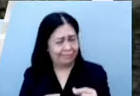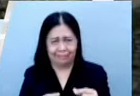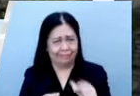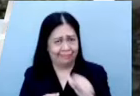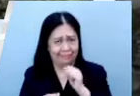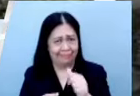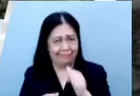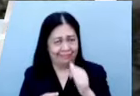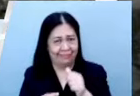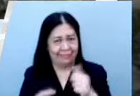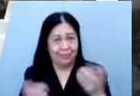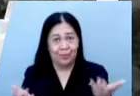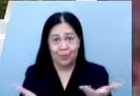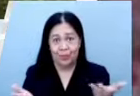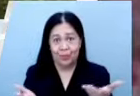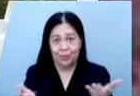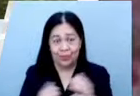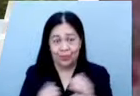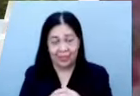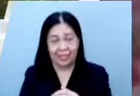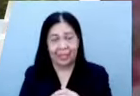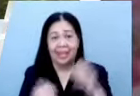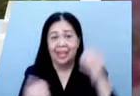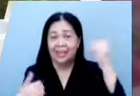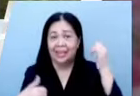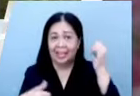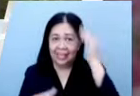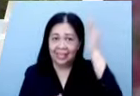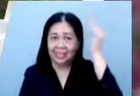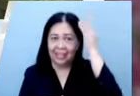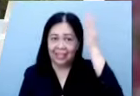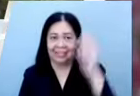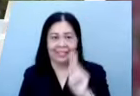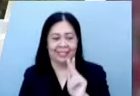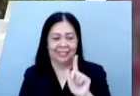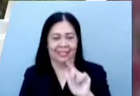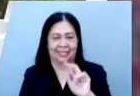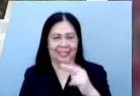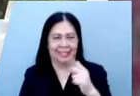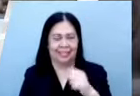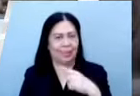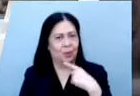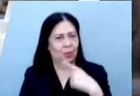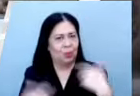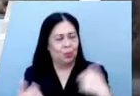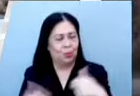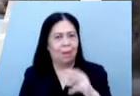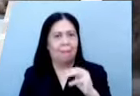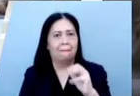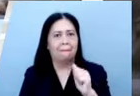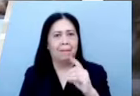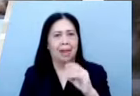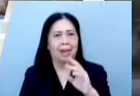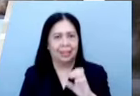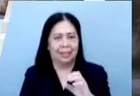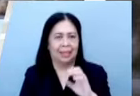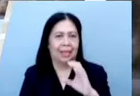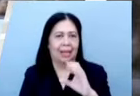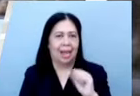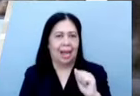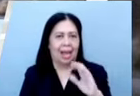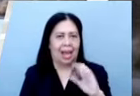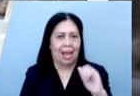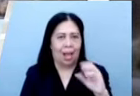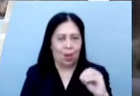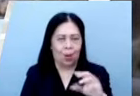this is Kalinga. Angat ang ganda ng mga puno ng Madre de Cacao o Cacawate tree na yan sa Barangay